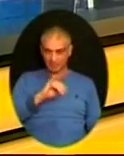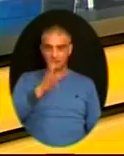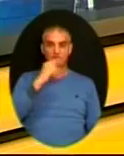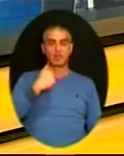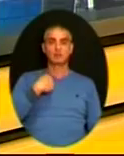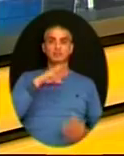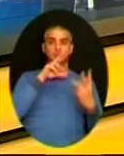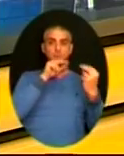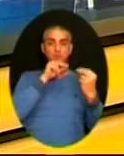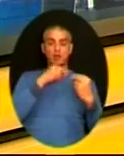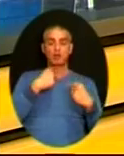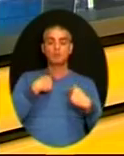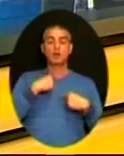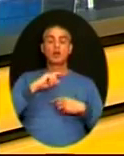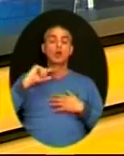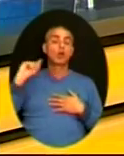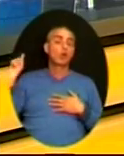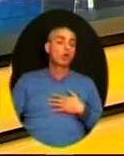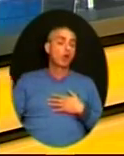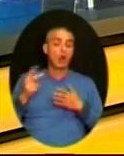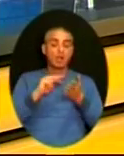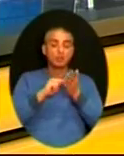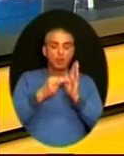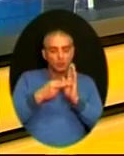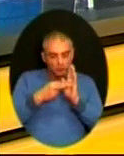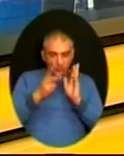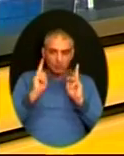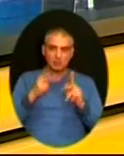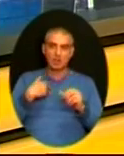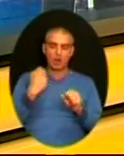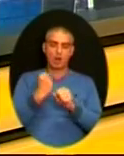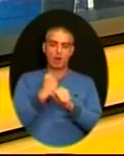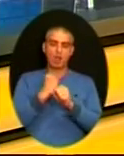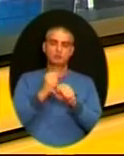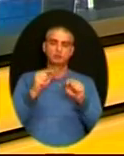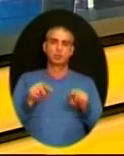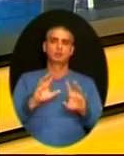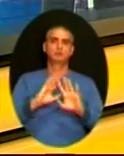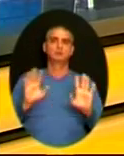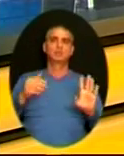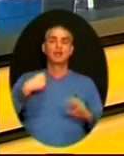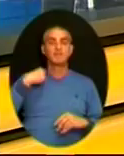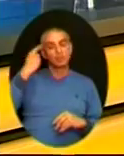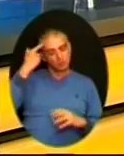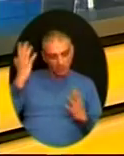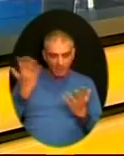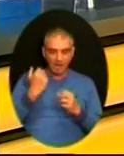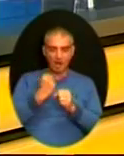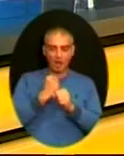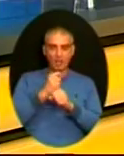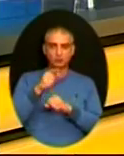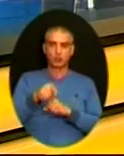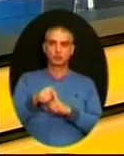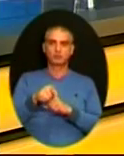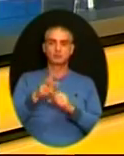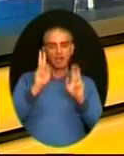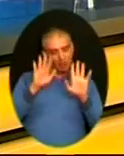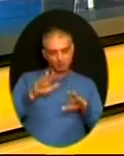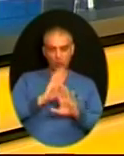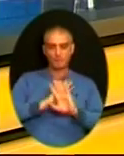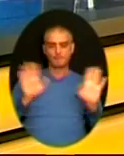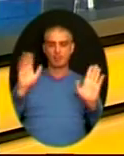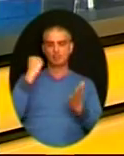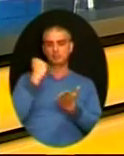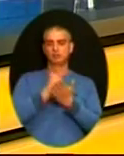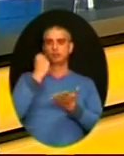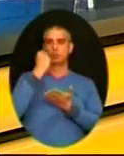ישבנו, הוא אומר, אני כל התוכניות יכול לבצע את זה, ואני יודע איך לבצע את זה, אפילו בלי